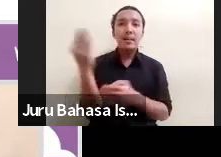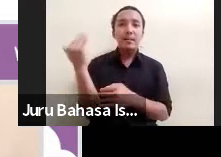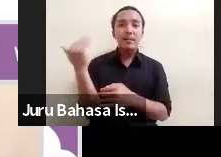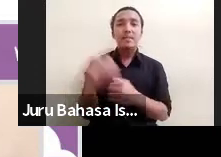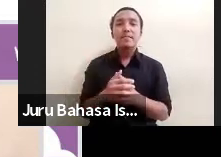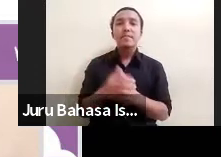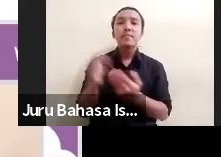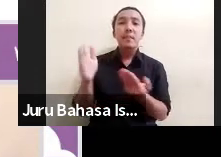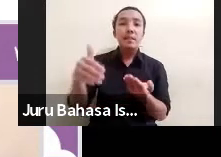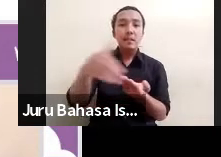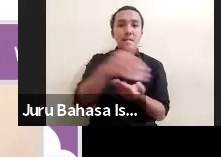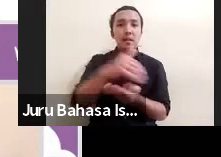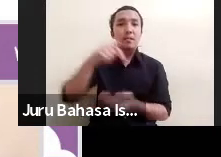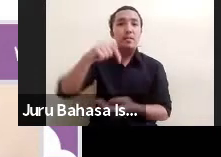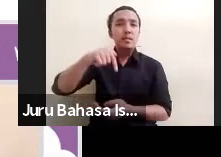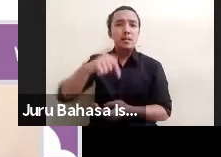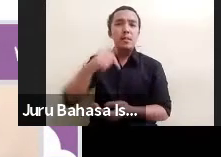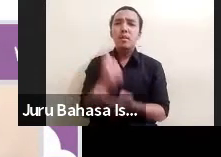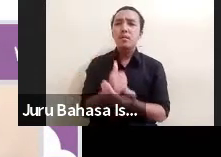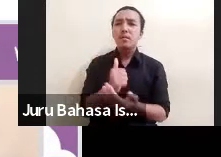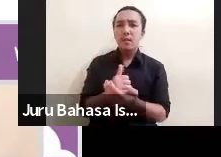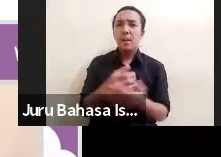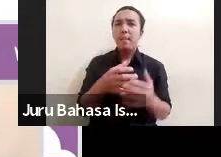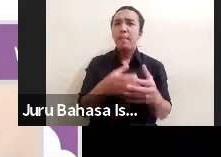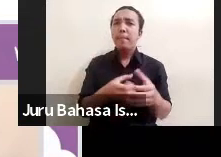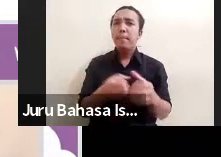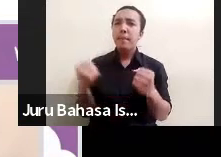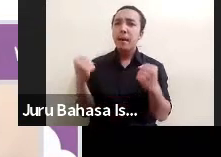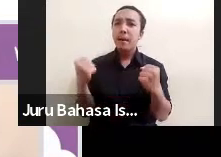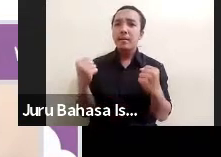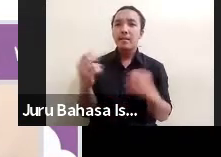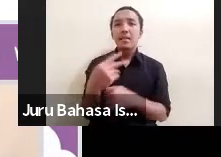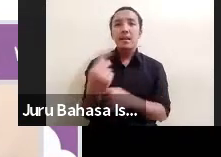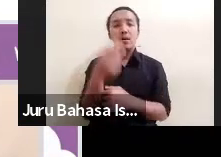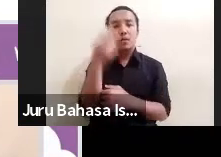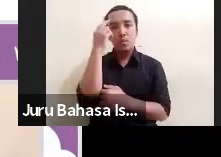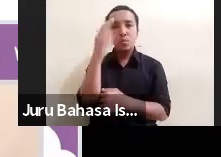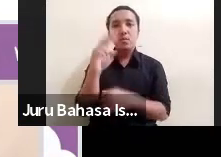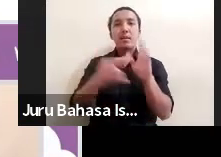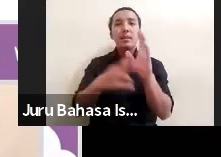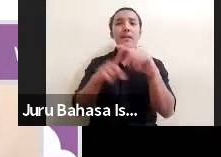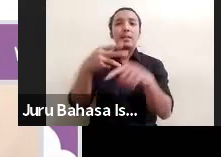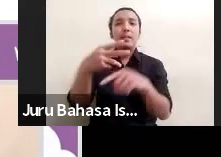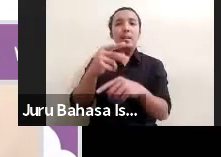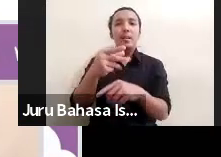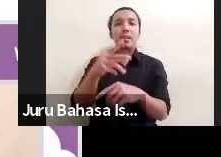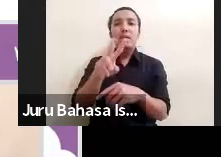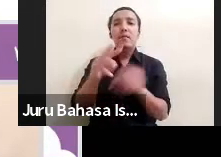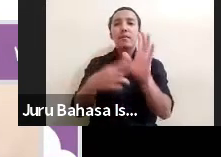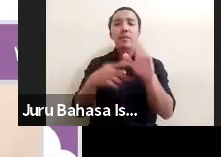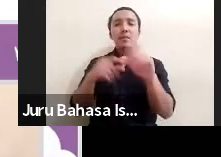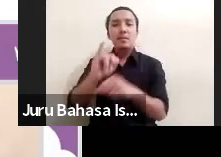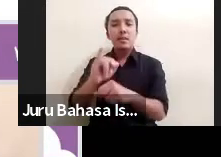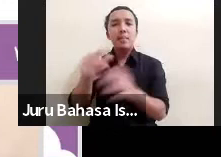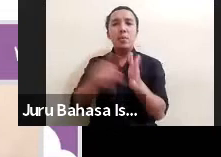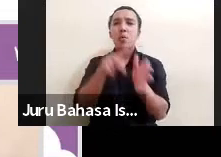data ini kan sebenarnya pegangan kita untuk intervensi program dan kegiatan. Di kami